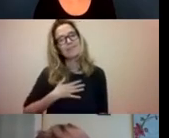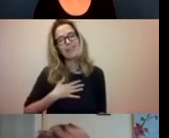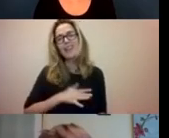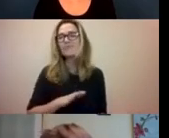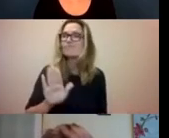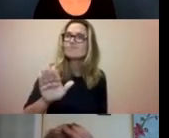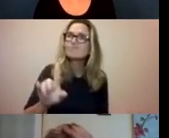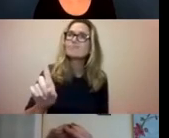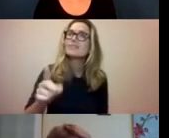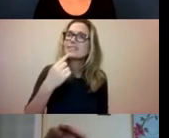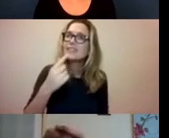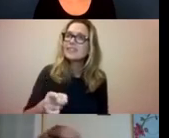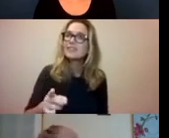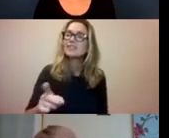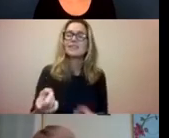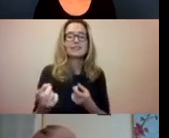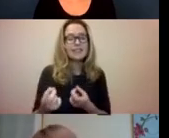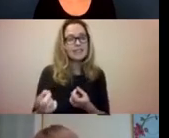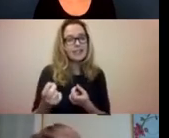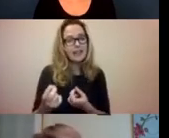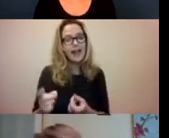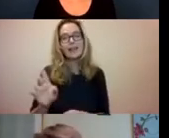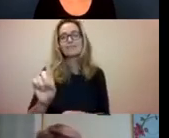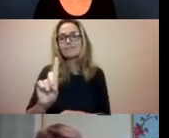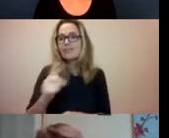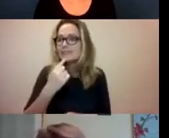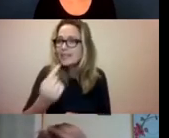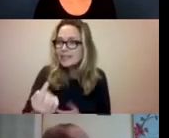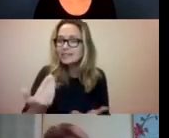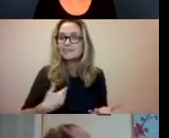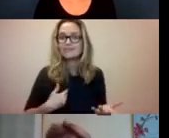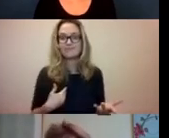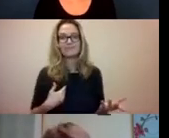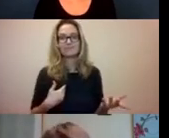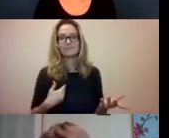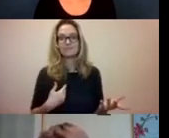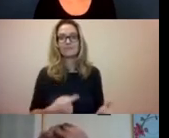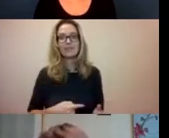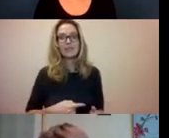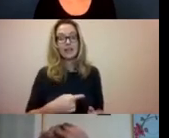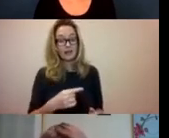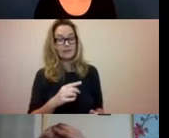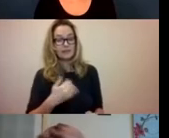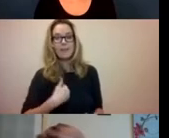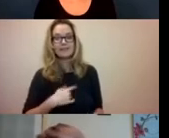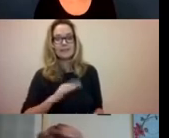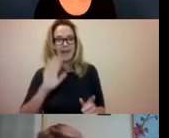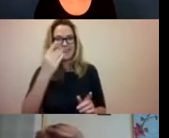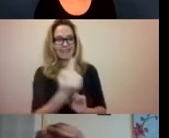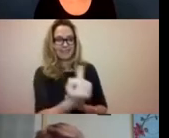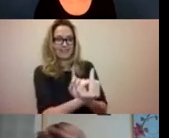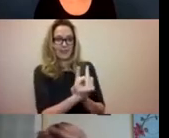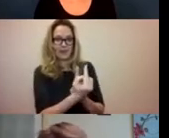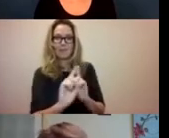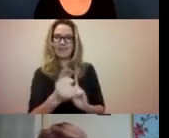je? En dan, de meeste Friezen die mij kenden, die gingen meteen over op het Nederlands. Maar ja,